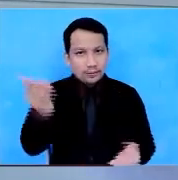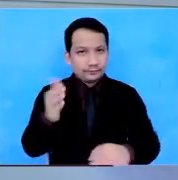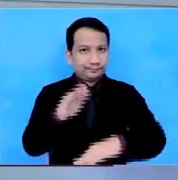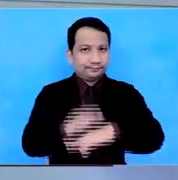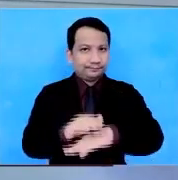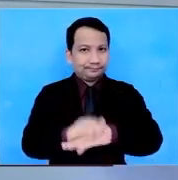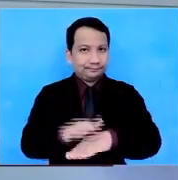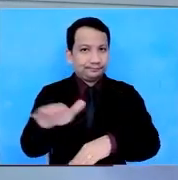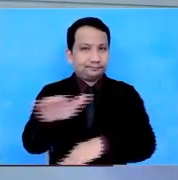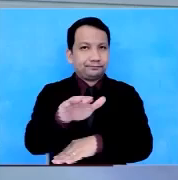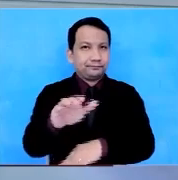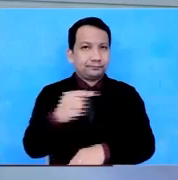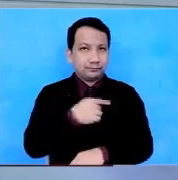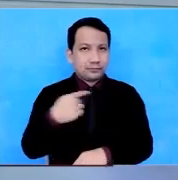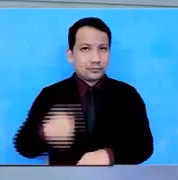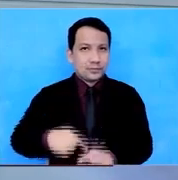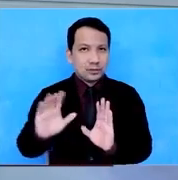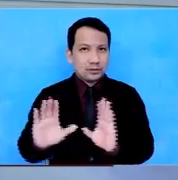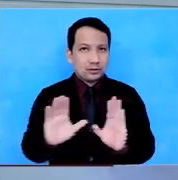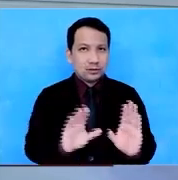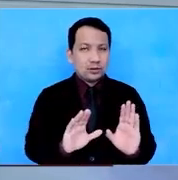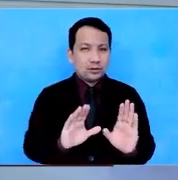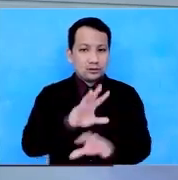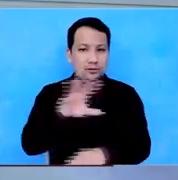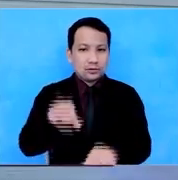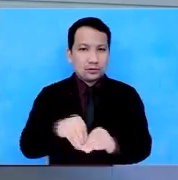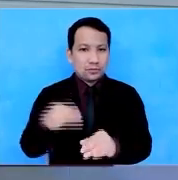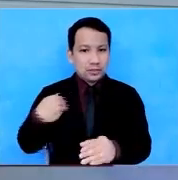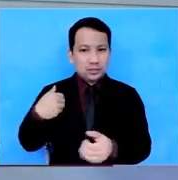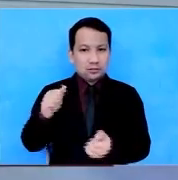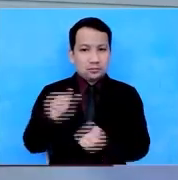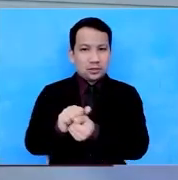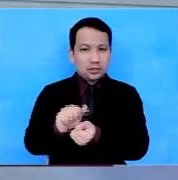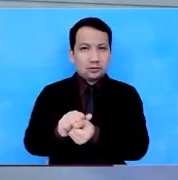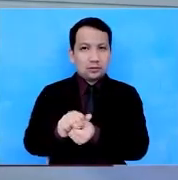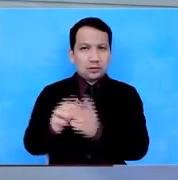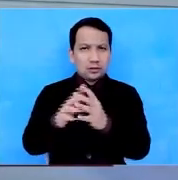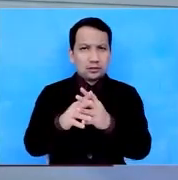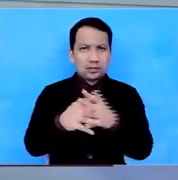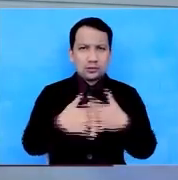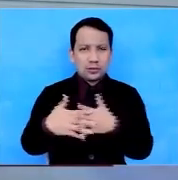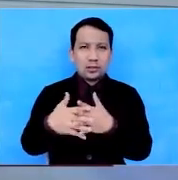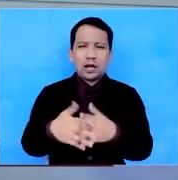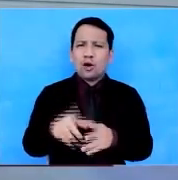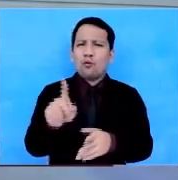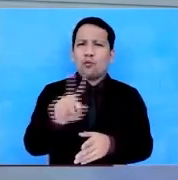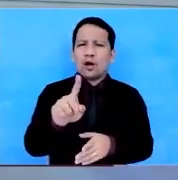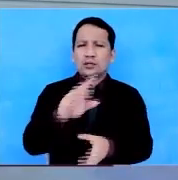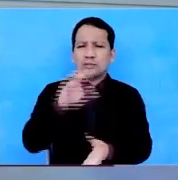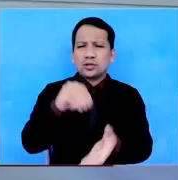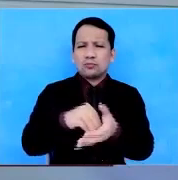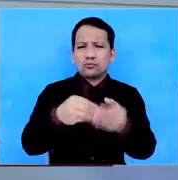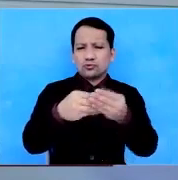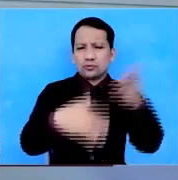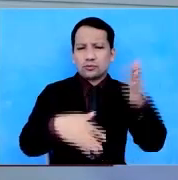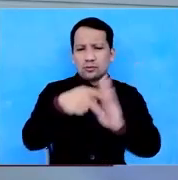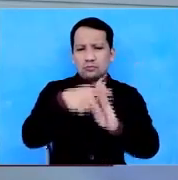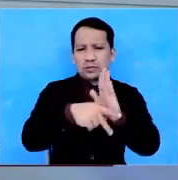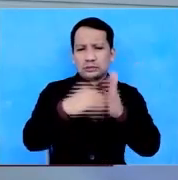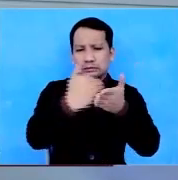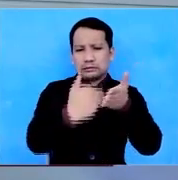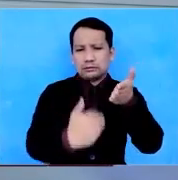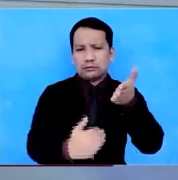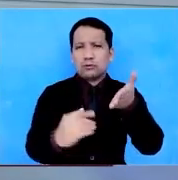na maghinay-hinay para hindi pumasok ang Amerika. Ano ba ang nakalagay dito sa Mutual Defense Treaty of 1951?